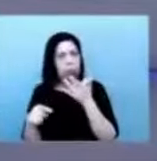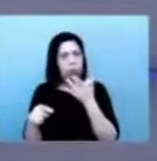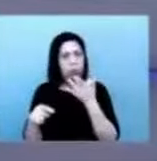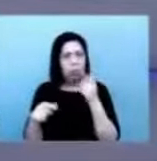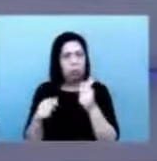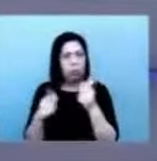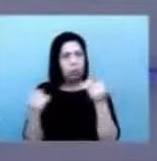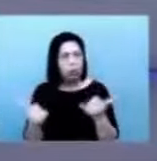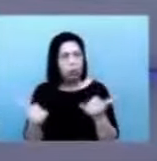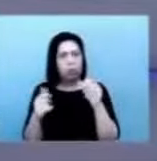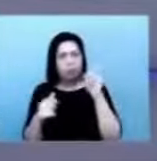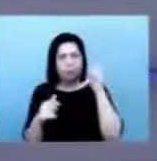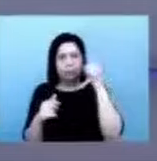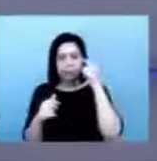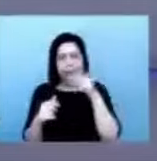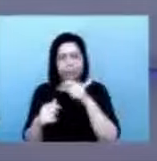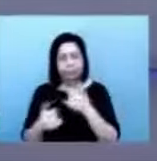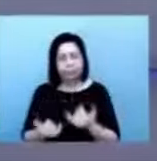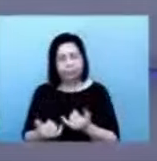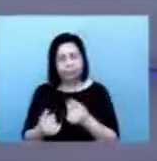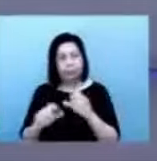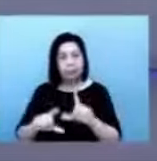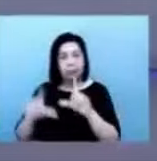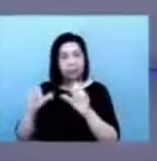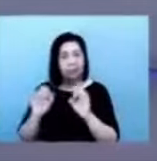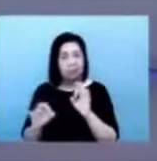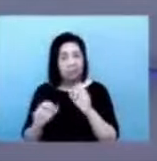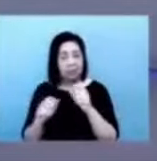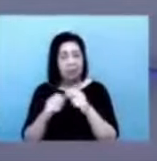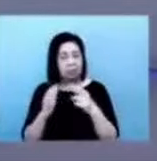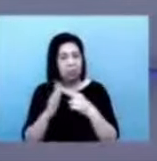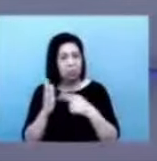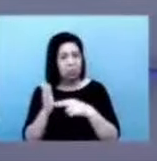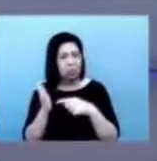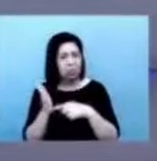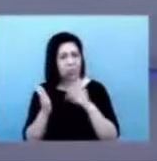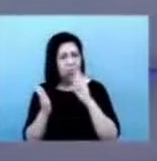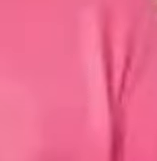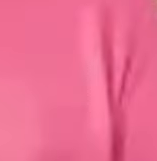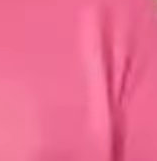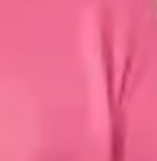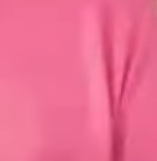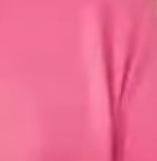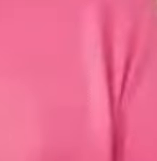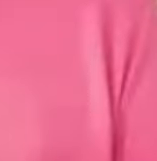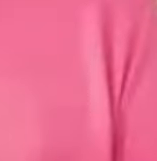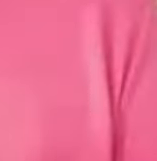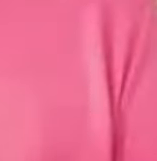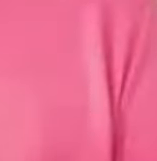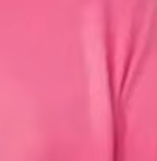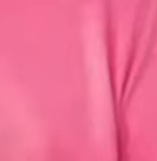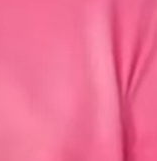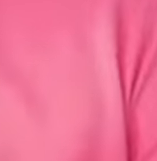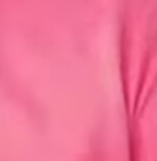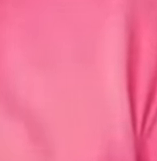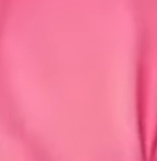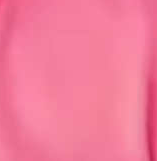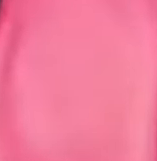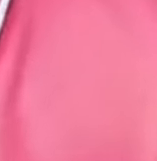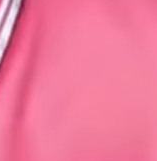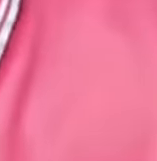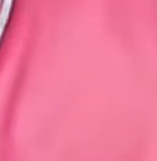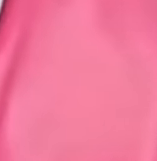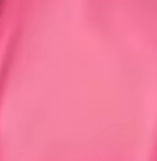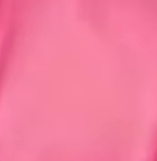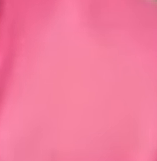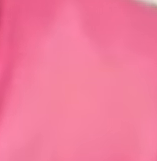kasalukuyang nasasaktan. Dahil kung ganon, ang rule of law ay magiging weather-weather lang. Ayan, so yan po yung